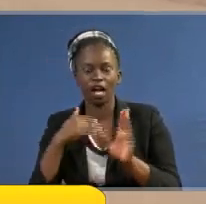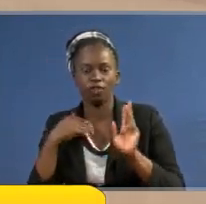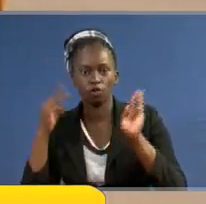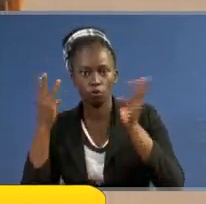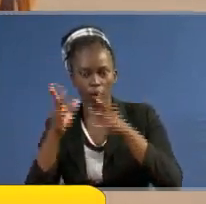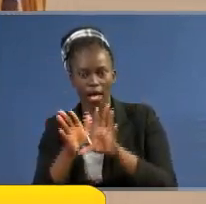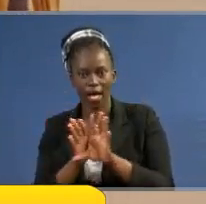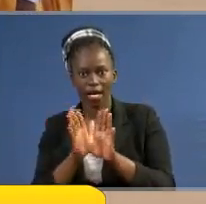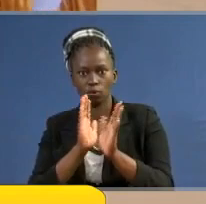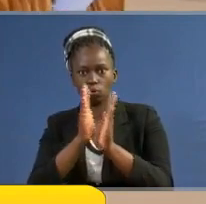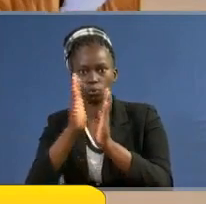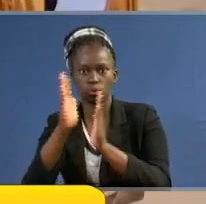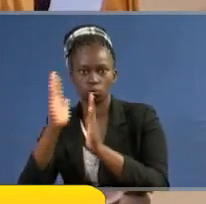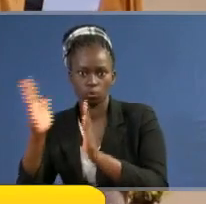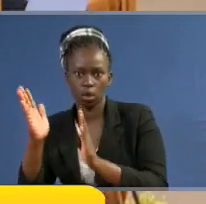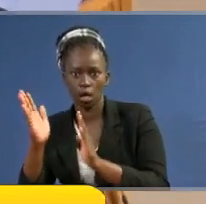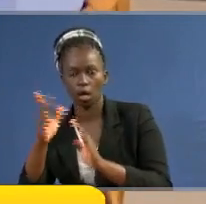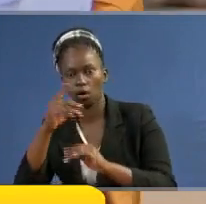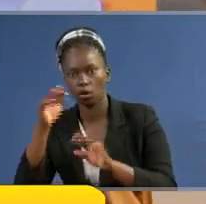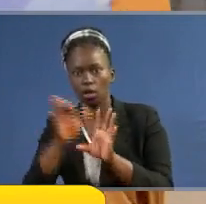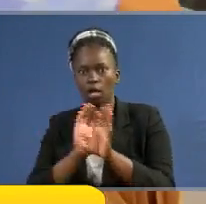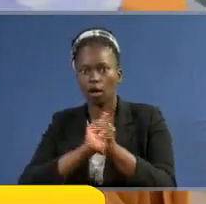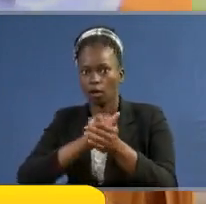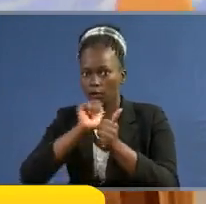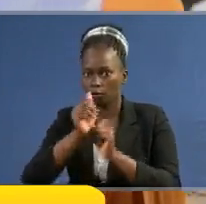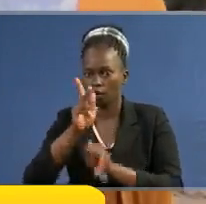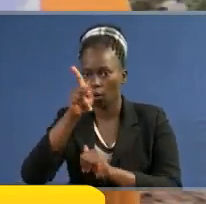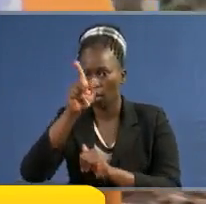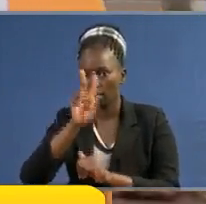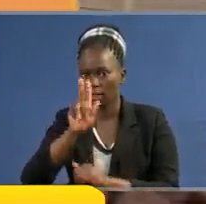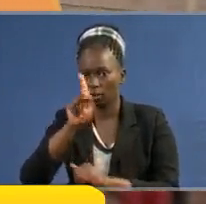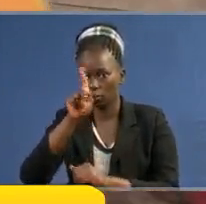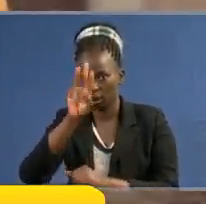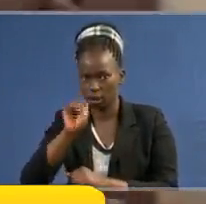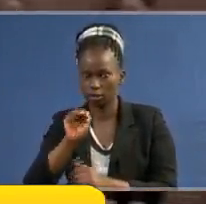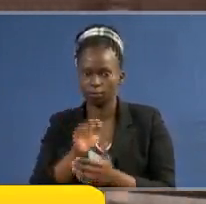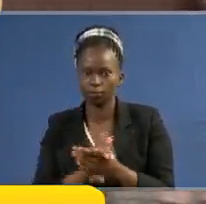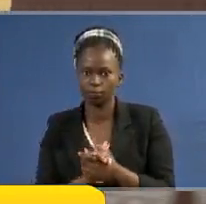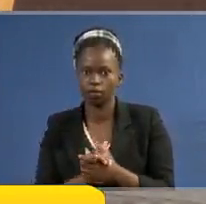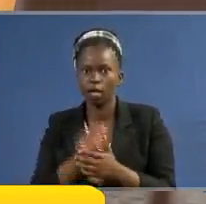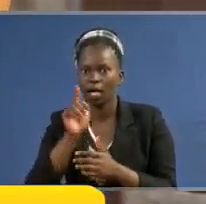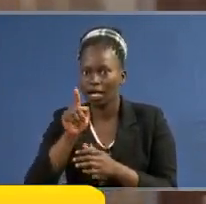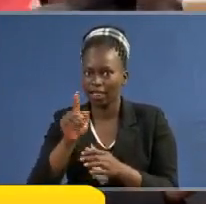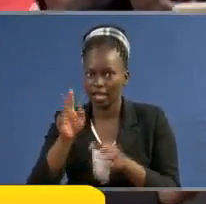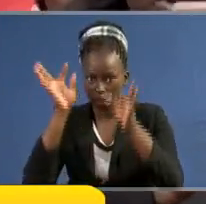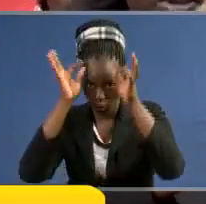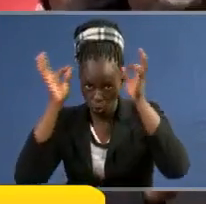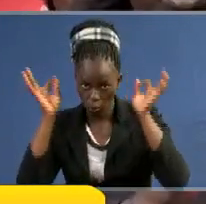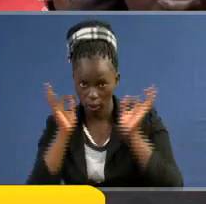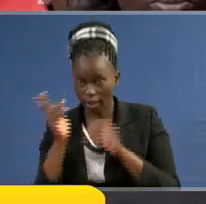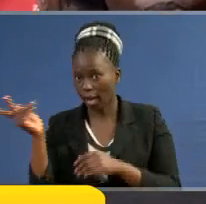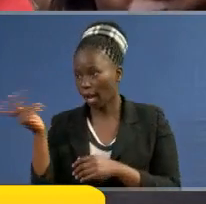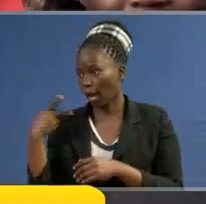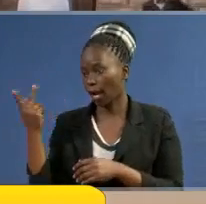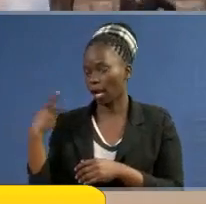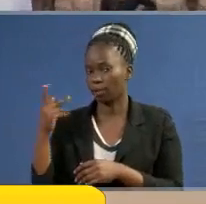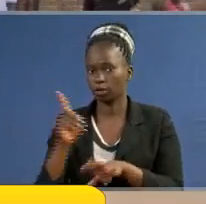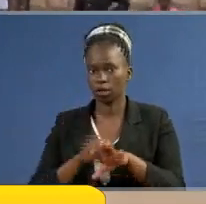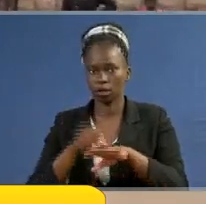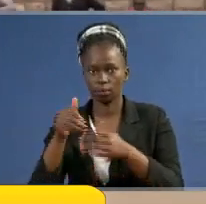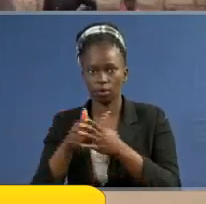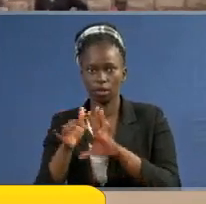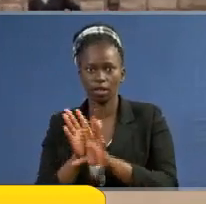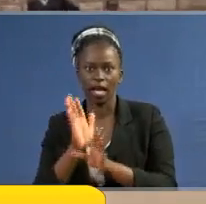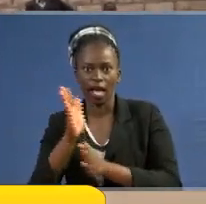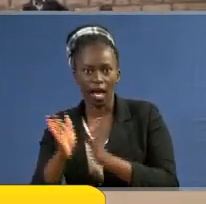njia ya usafiri kwenye harusi yake kwa umbali wa kilomita moja. Maharusi hao walikuwa na bashasha waliporembeshewa nyenzo